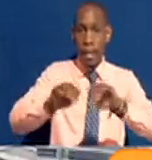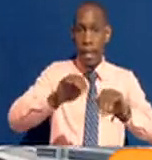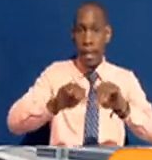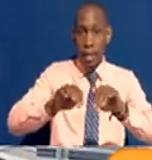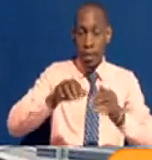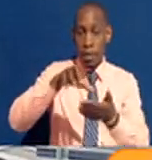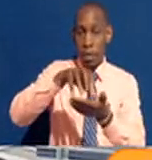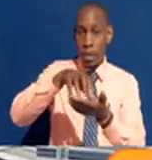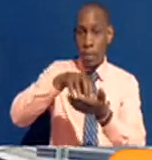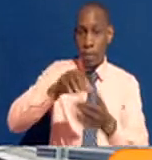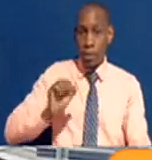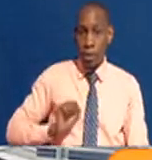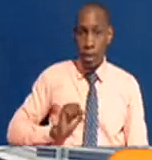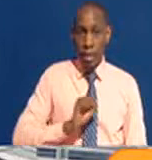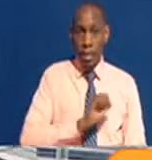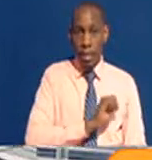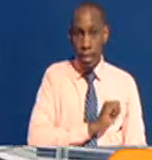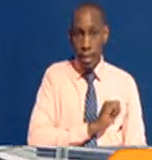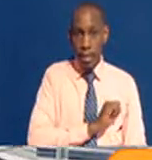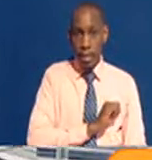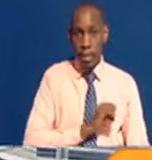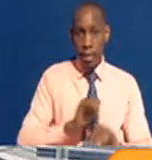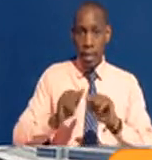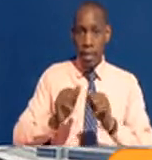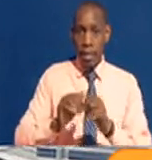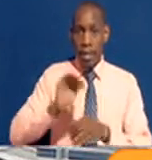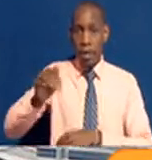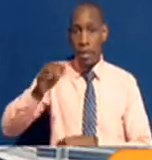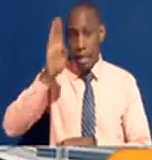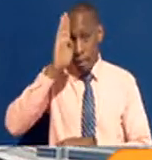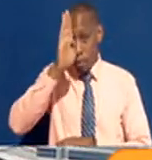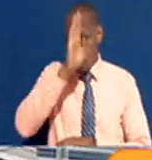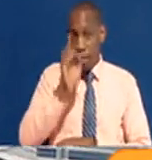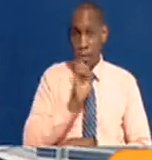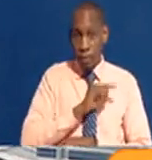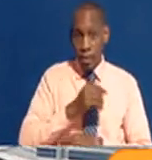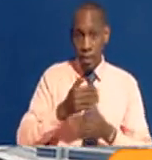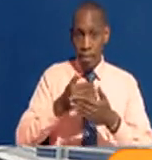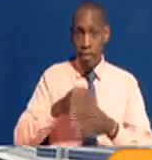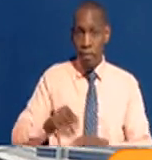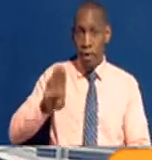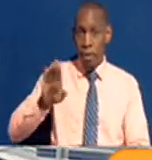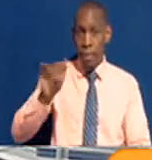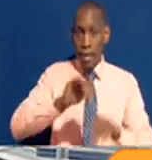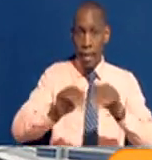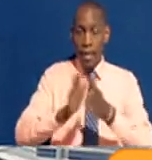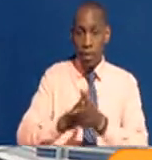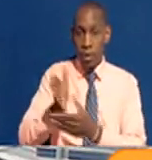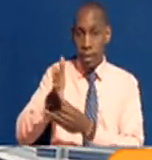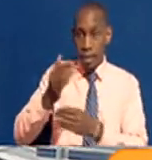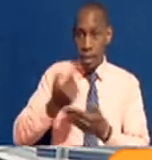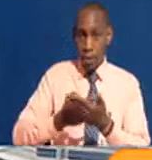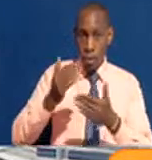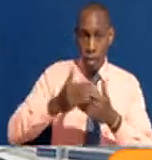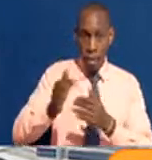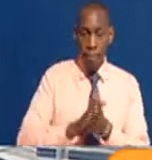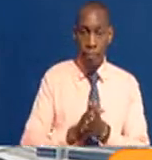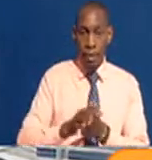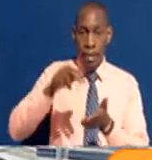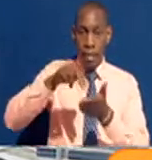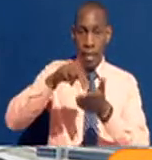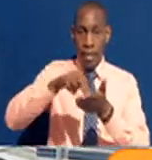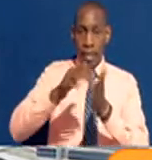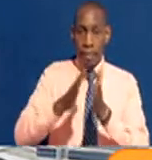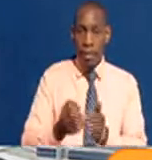cha kiti cha Seneti katika kaunti ya Bungoma zimekamilika kabla uchaguzi mdogo wa Alhamisi wiki hii. Wagombea